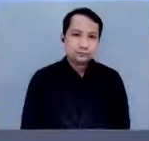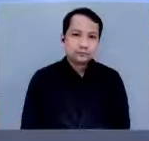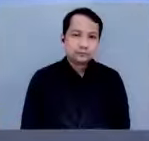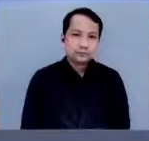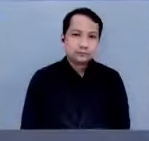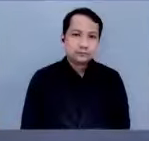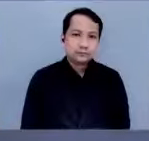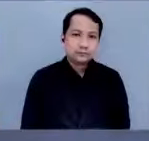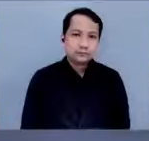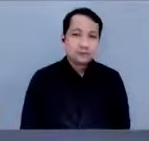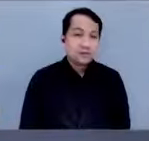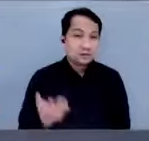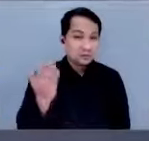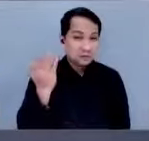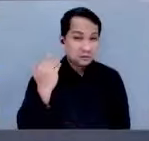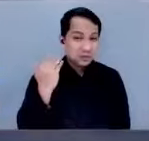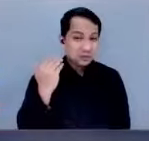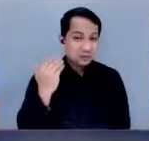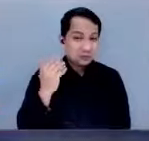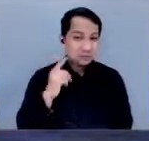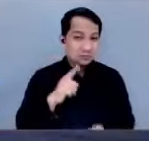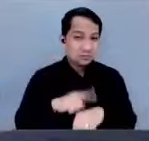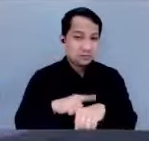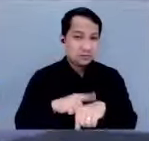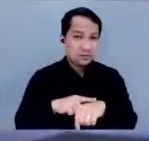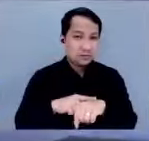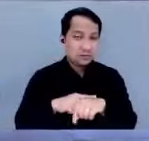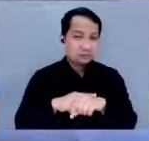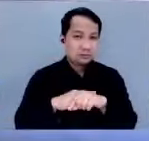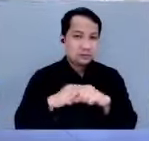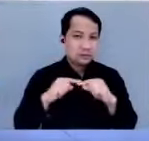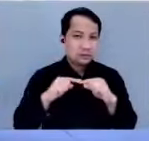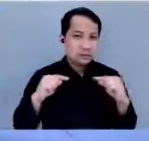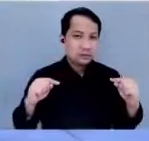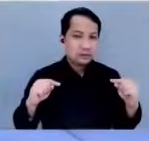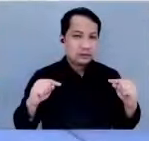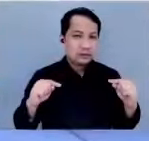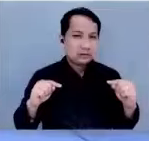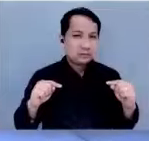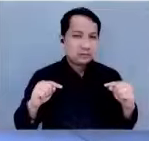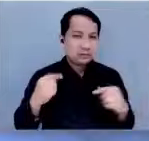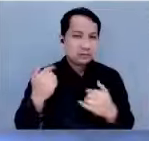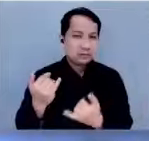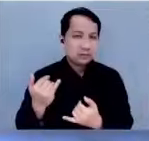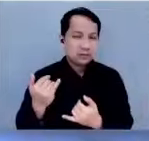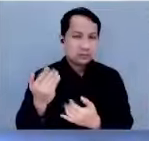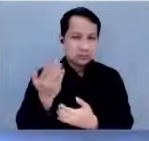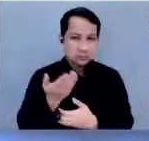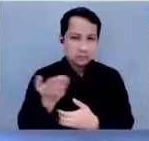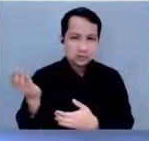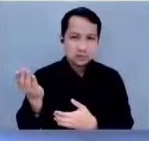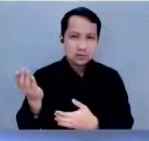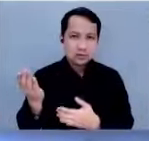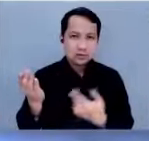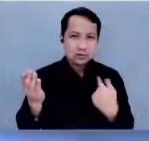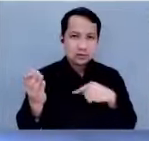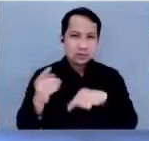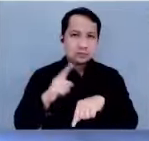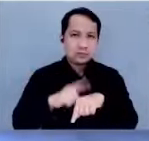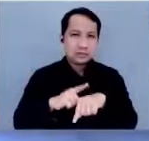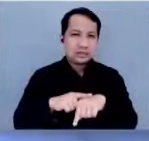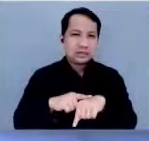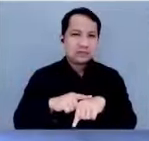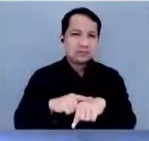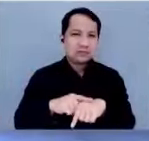Kung dati, time is the ultimate truth teller ang motto ni Bea Alonzo, ngayon, tila, it's time to heal na.